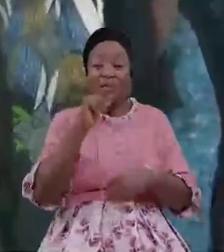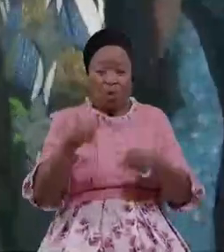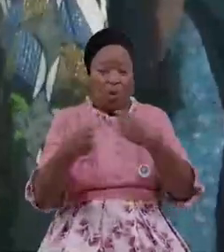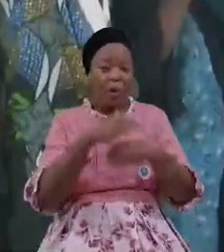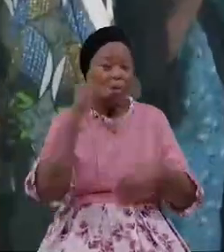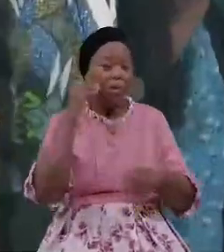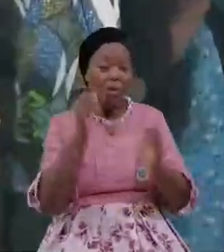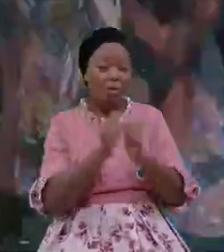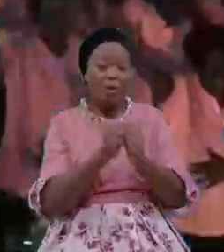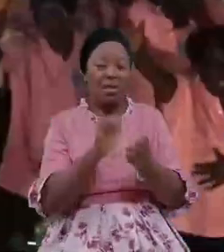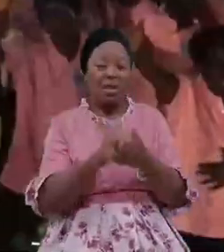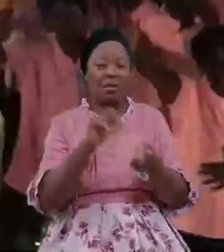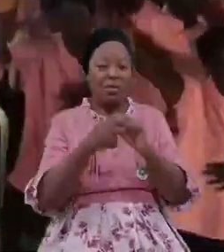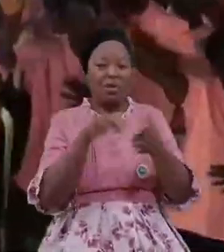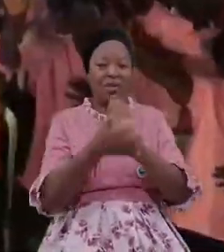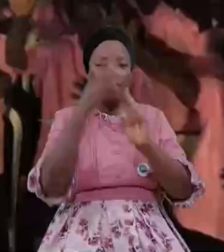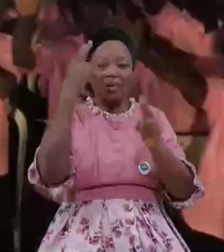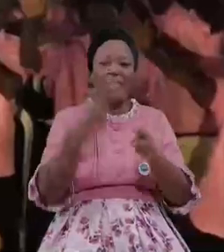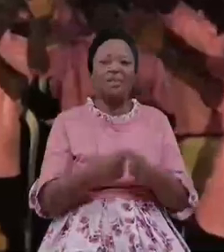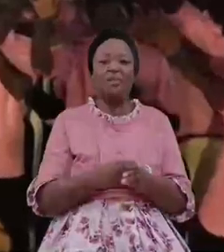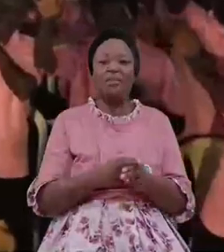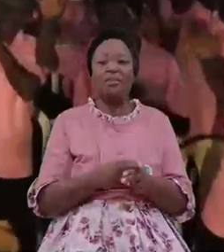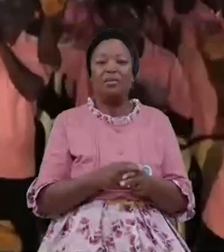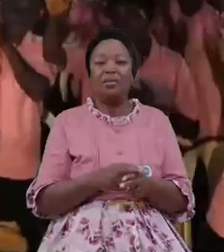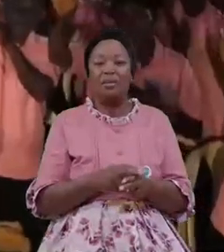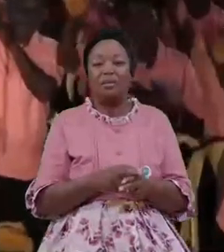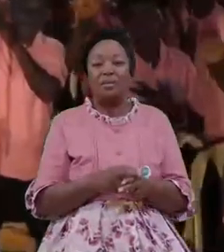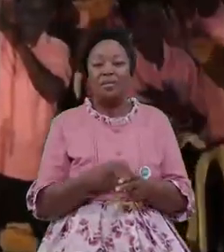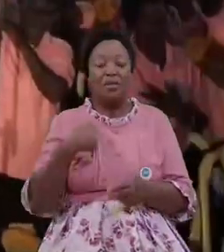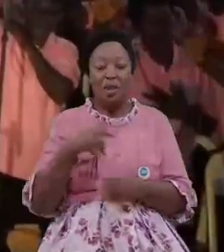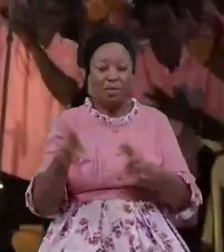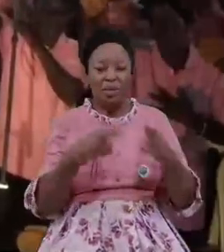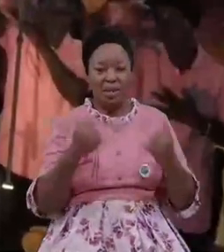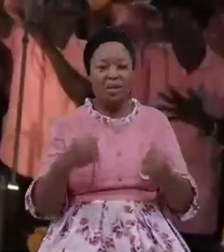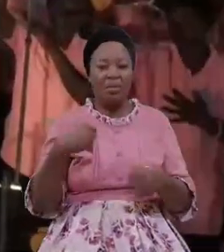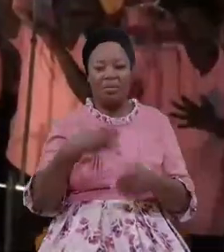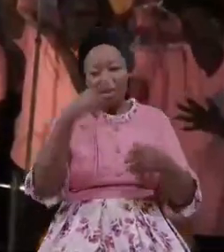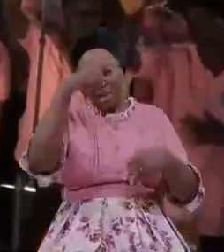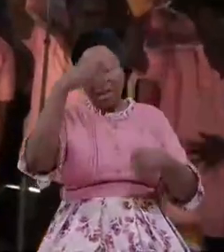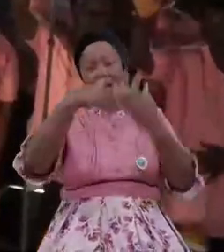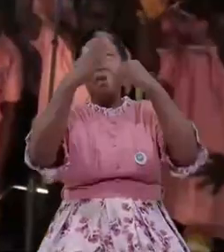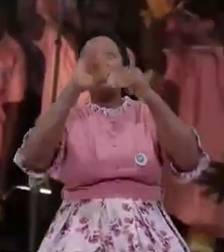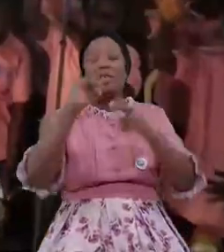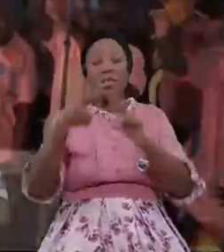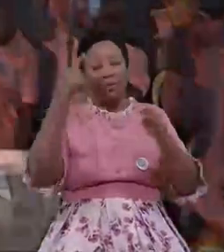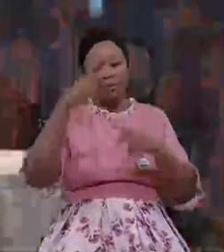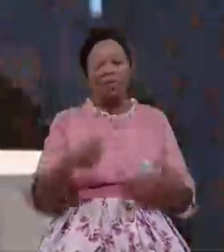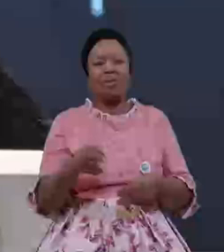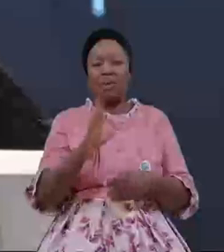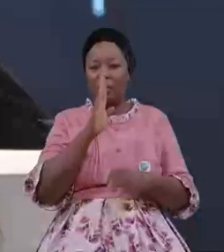défi n'allez pas rentrer chez vous avec la chose là vous êtes n hommes déjà prêts le ciel est prêt pour vous apprêtez-vous